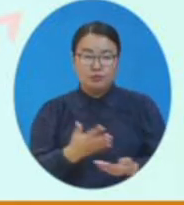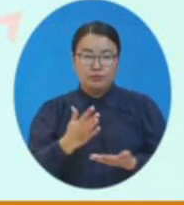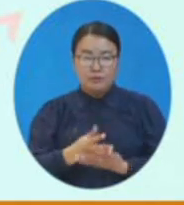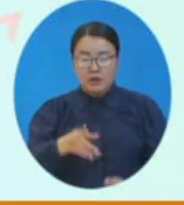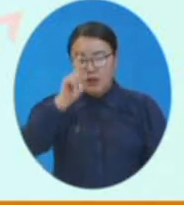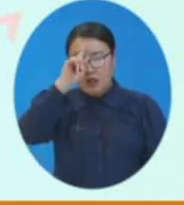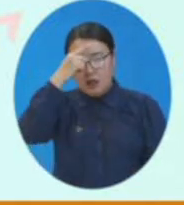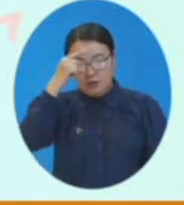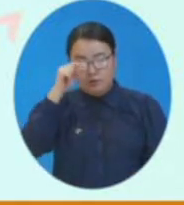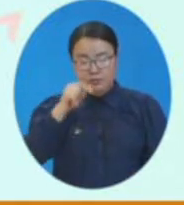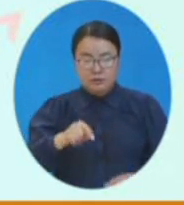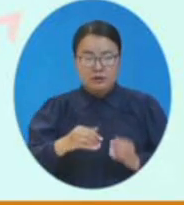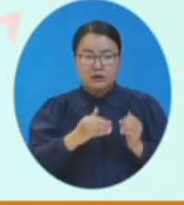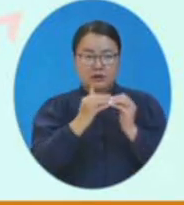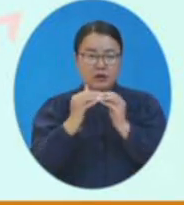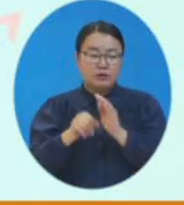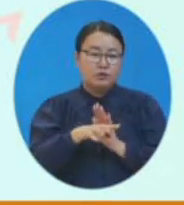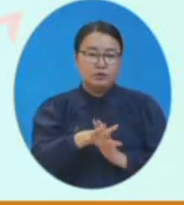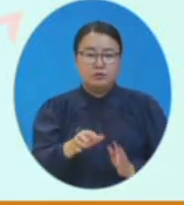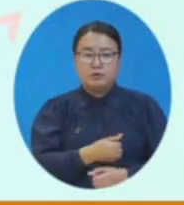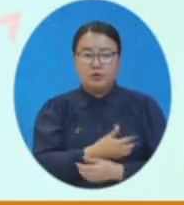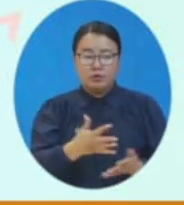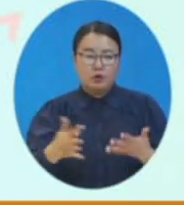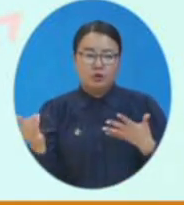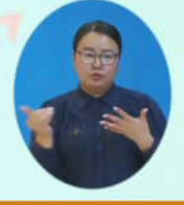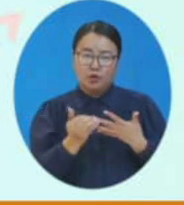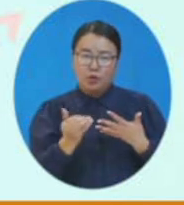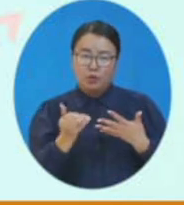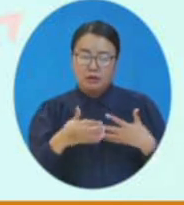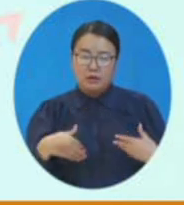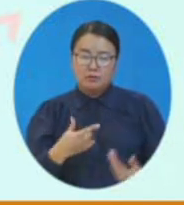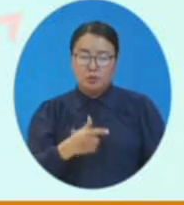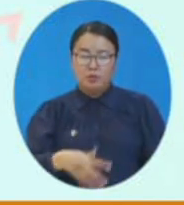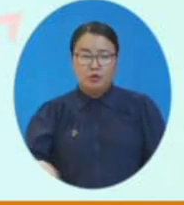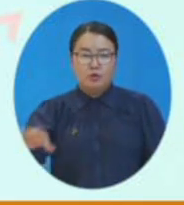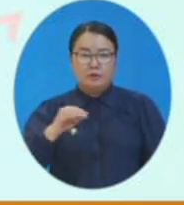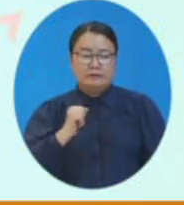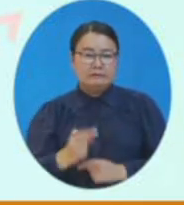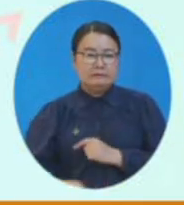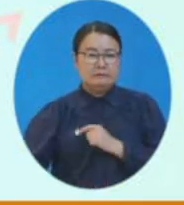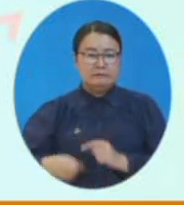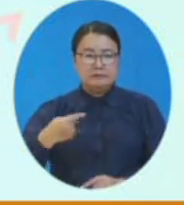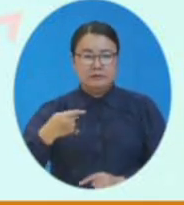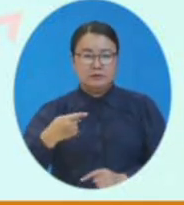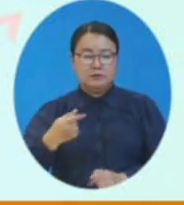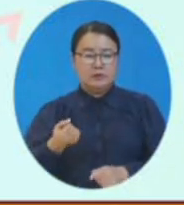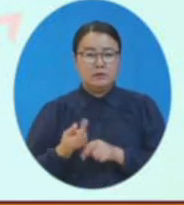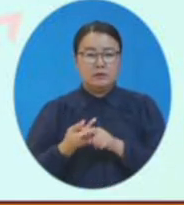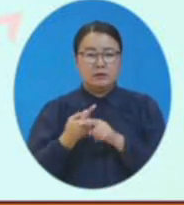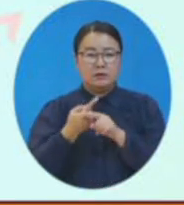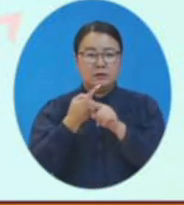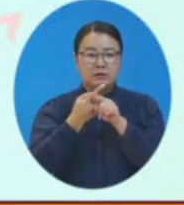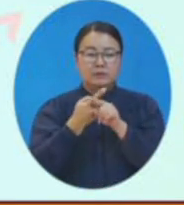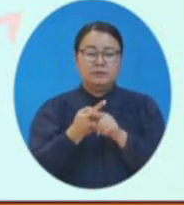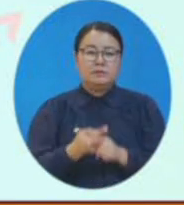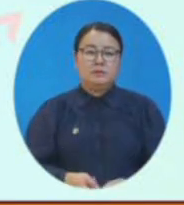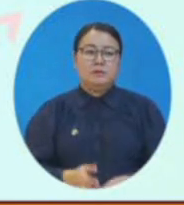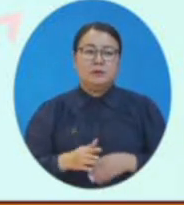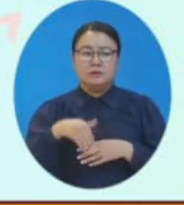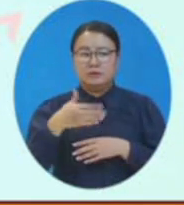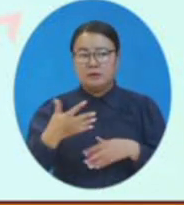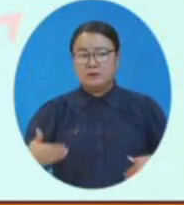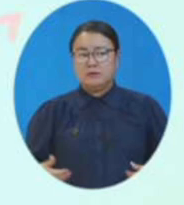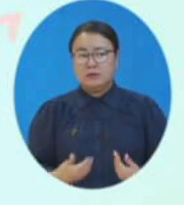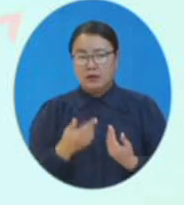хэрэг шүртэмжийн хэрэг. Ингээд дундаж давхаргыг илүү одоо нэмэгдүүлж цаашлаад